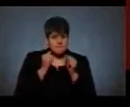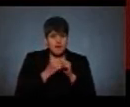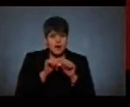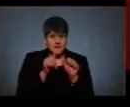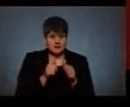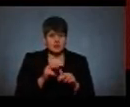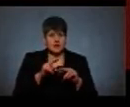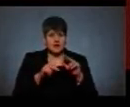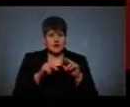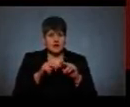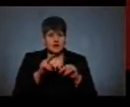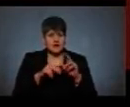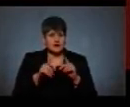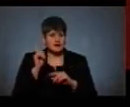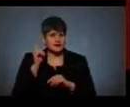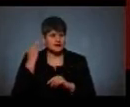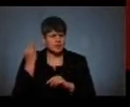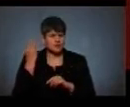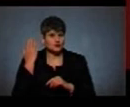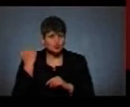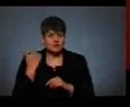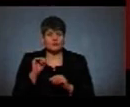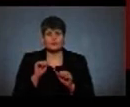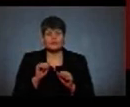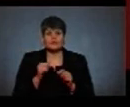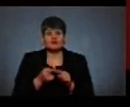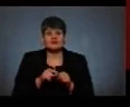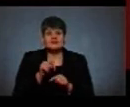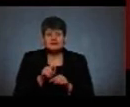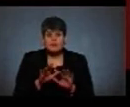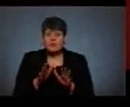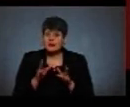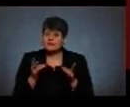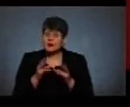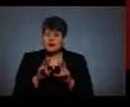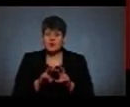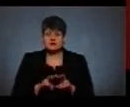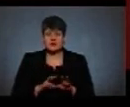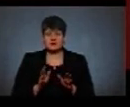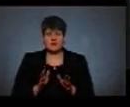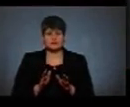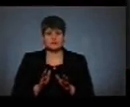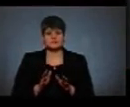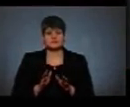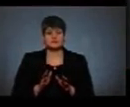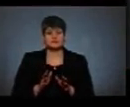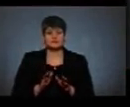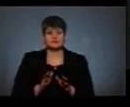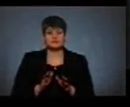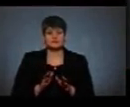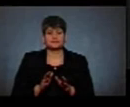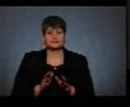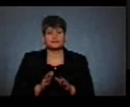бути в обласній власності, то тут вже в таких моментах треба розглядати в ці